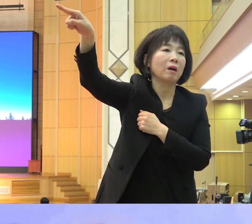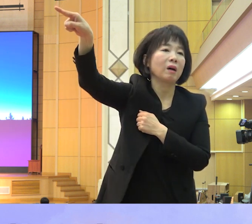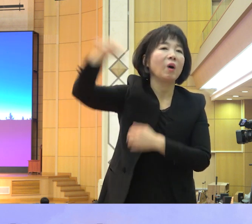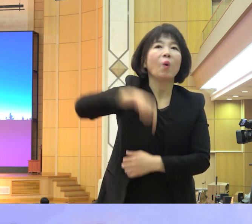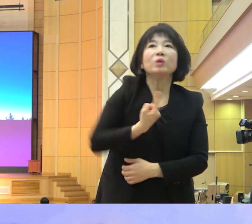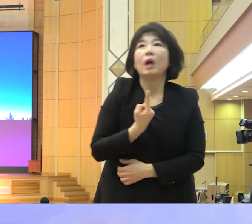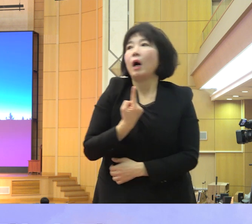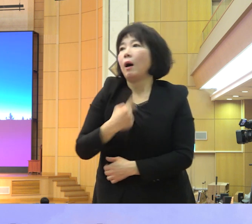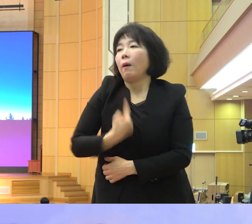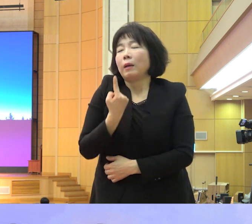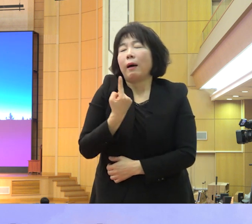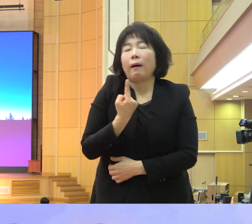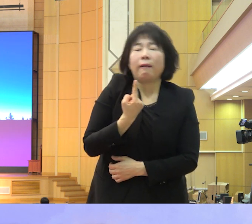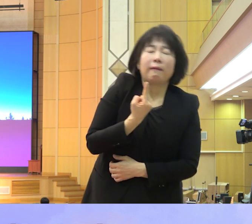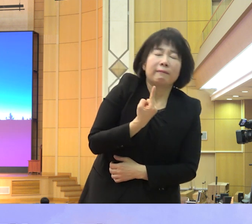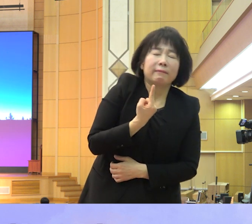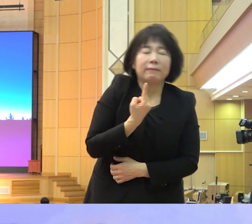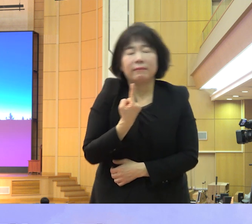것밖에 없어요.